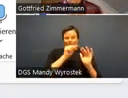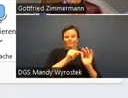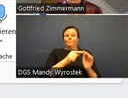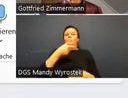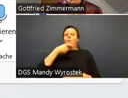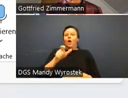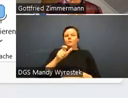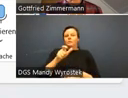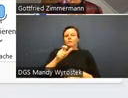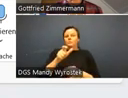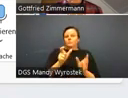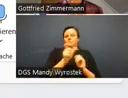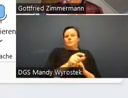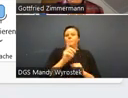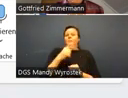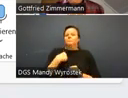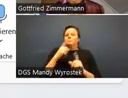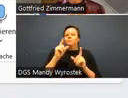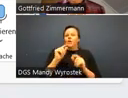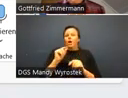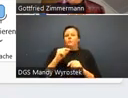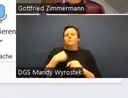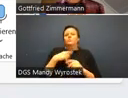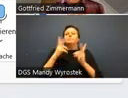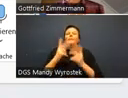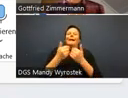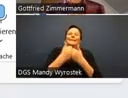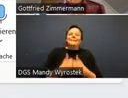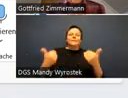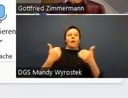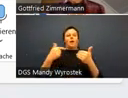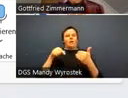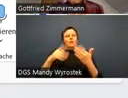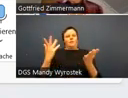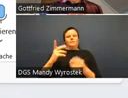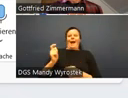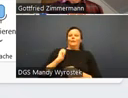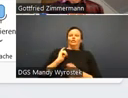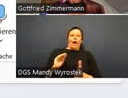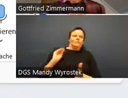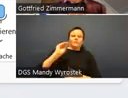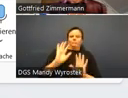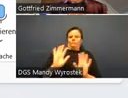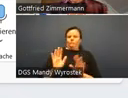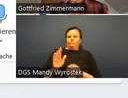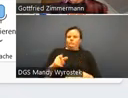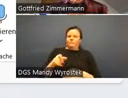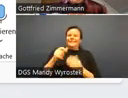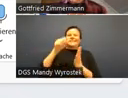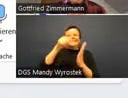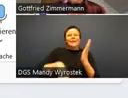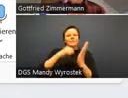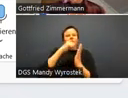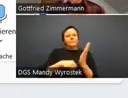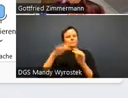extravaganten Eigenschaften einsetzen. Also keine Skripte programmieren und dann dafür verwenden,